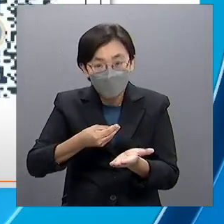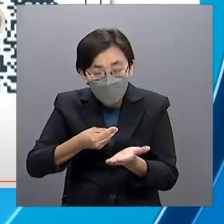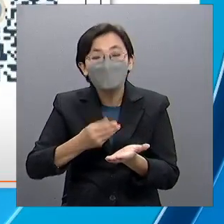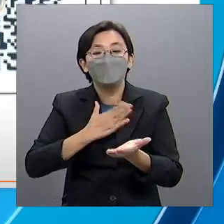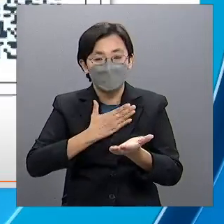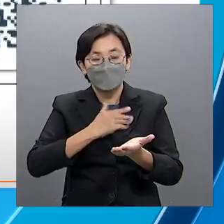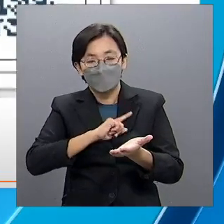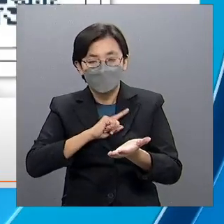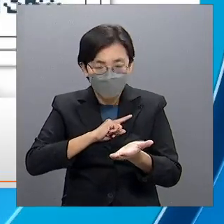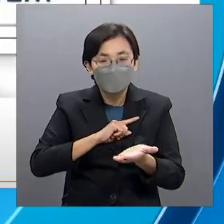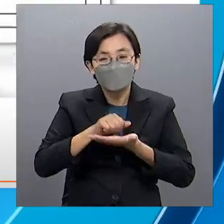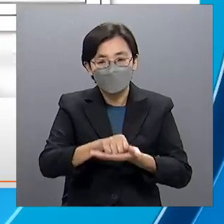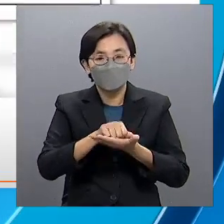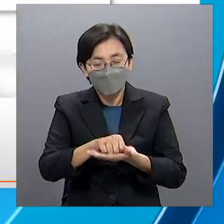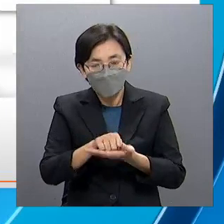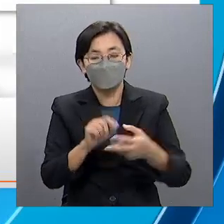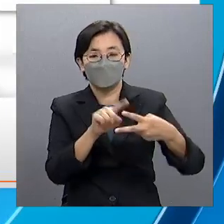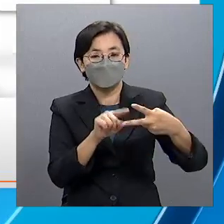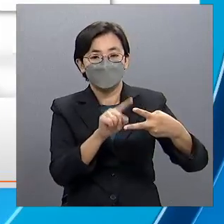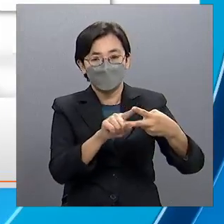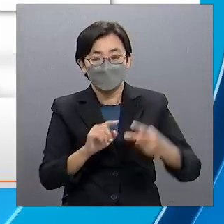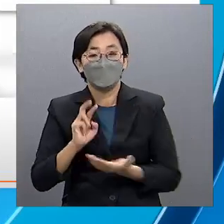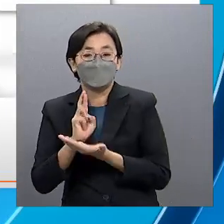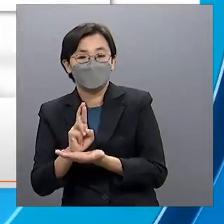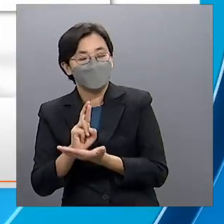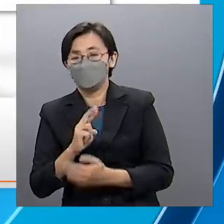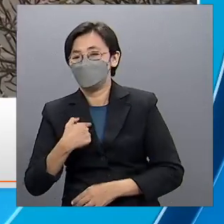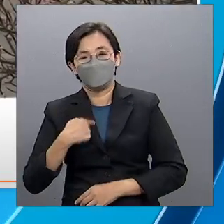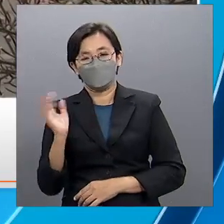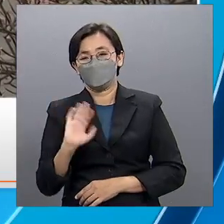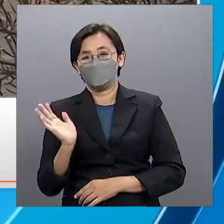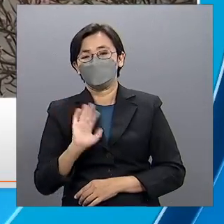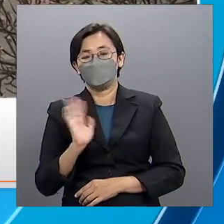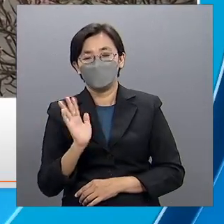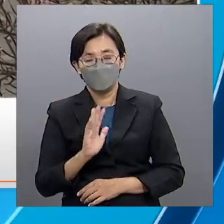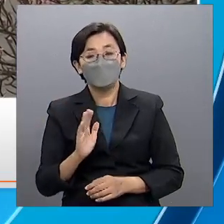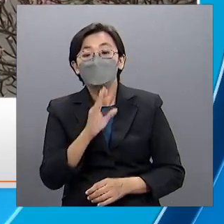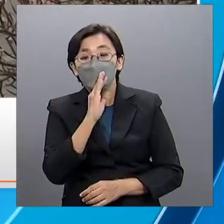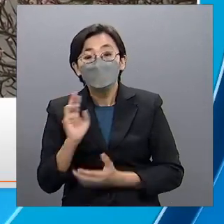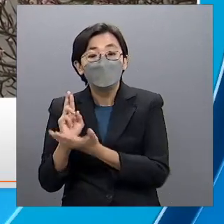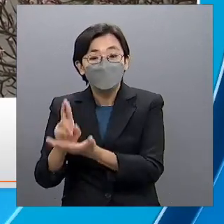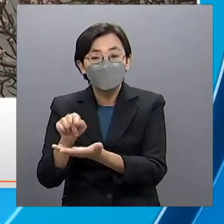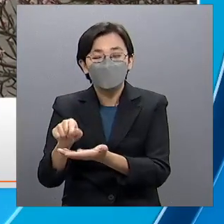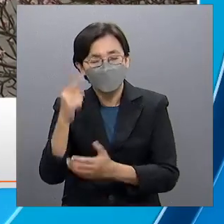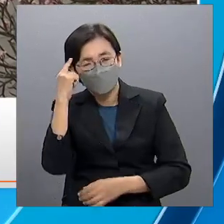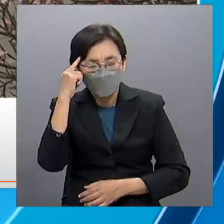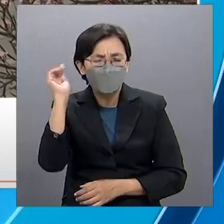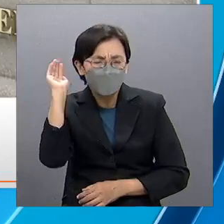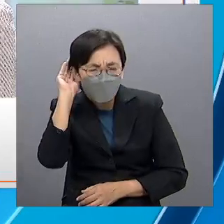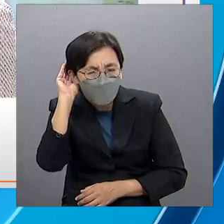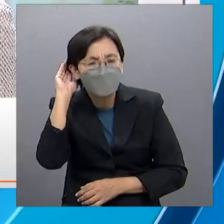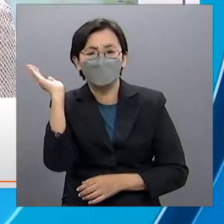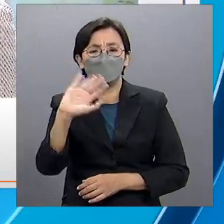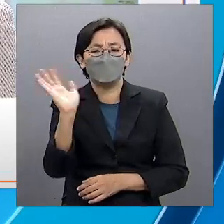รไม่มีหน้าที่ที่จะไปออกรางวัลหรืออะไรเงี้ยเพราะฉะนั้นคนที่ได้รับเนี่ยก็อย่าไปเชื่อนะคะ มันก็ดูมีพิ